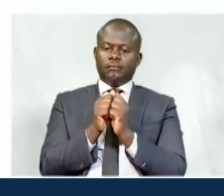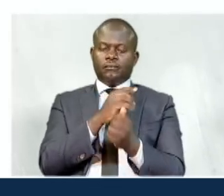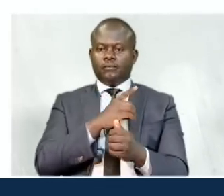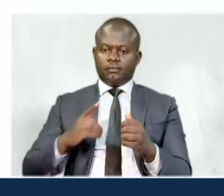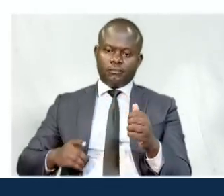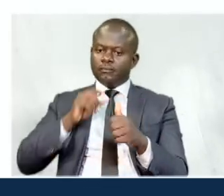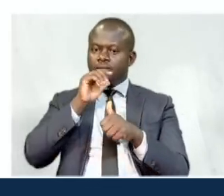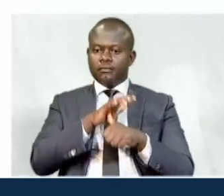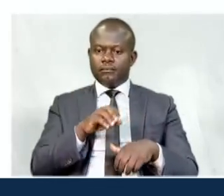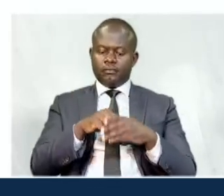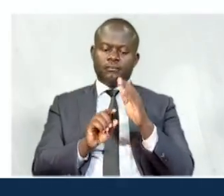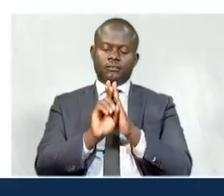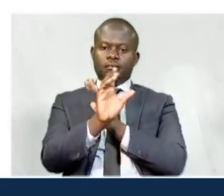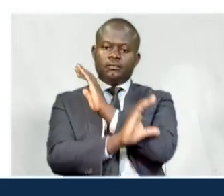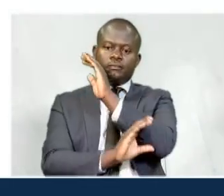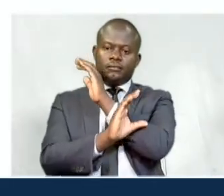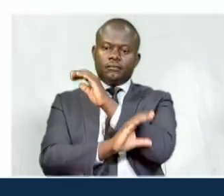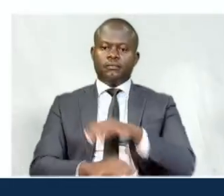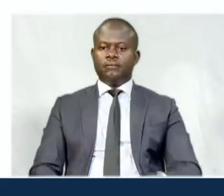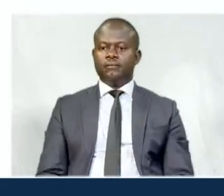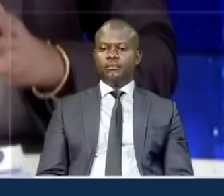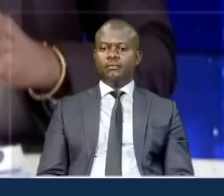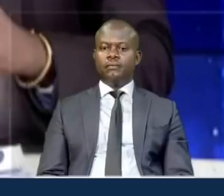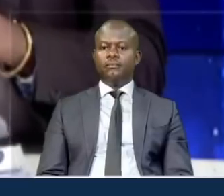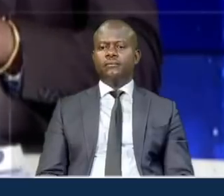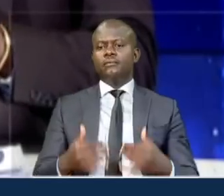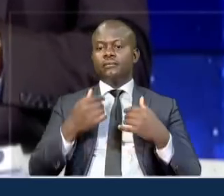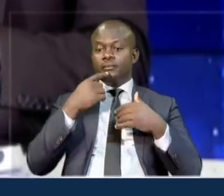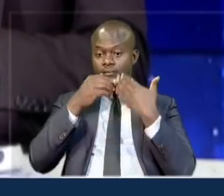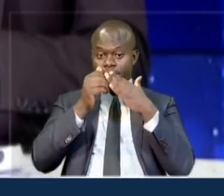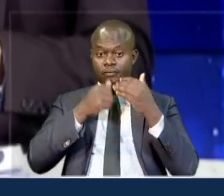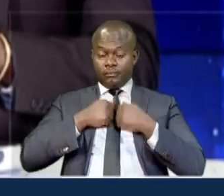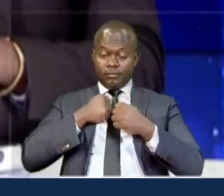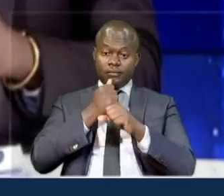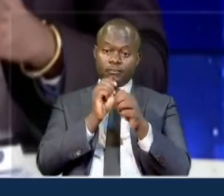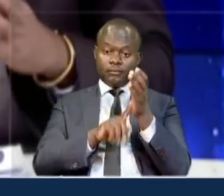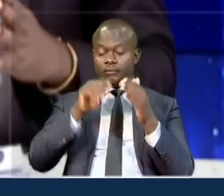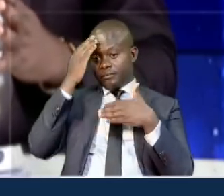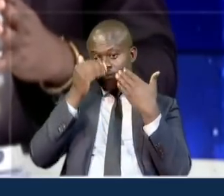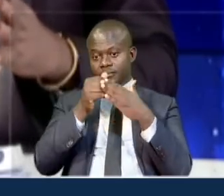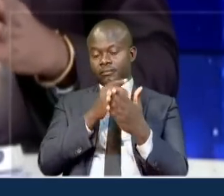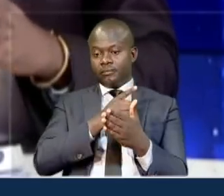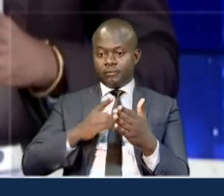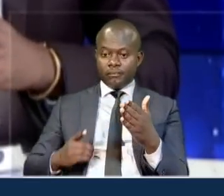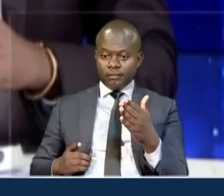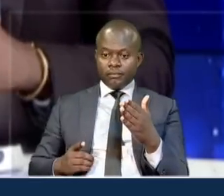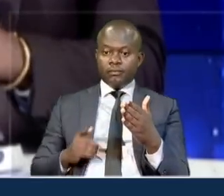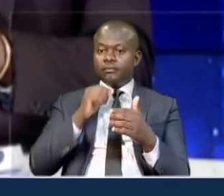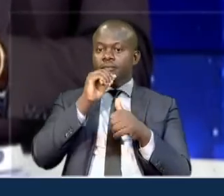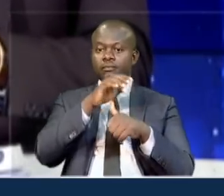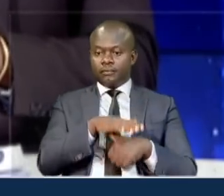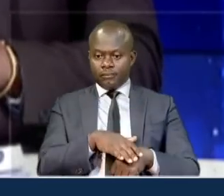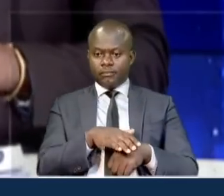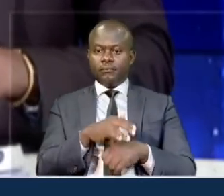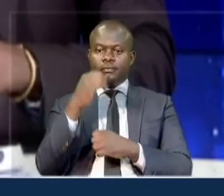demokarasi idaheza mu iterambere ry'igihugu. Umuntu yavuga ko mu Rwanda hakorwa iki kugira ngo idemokarasi idaheza